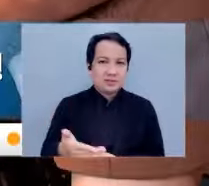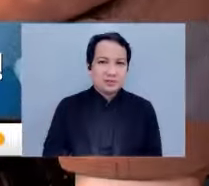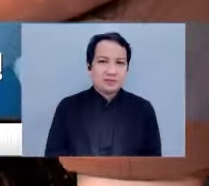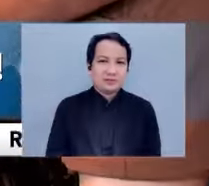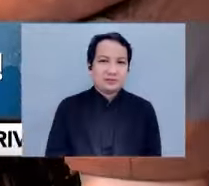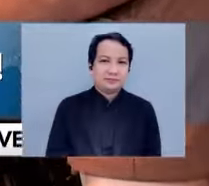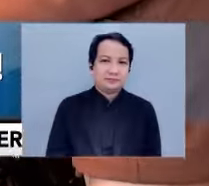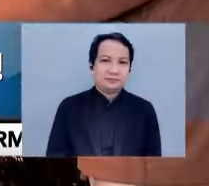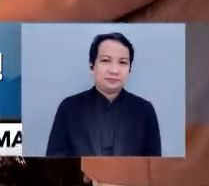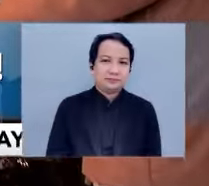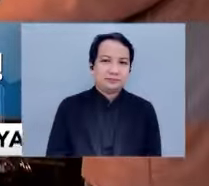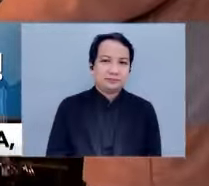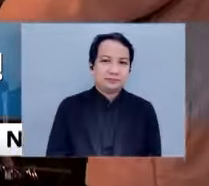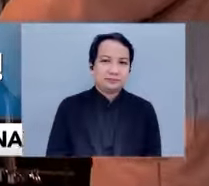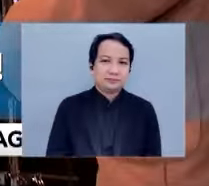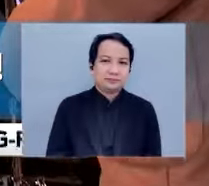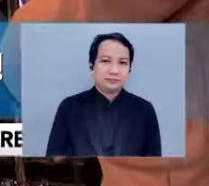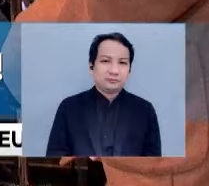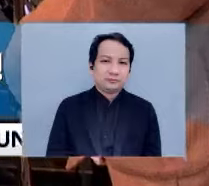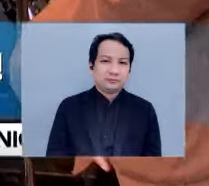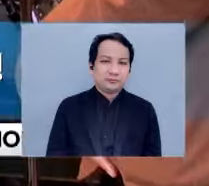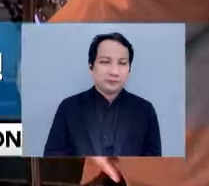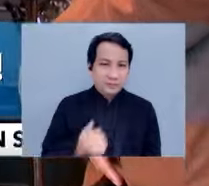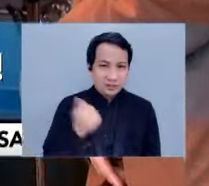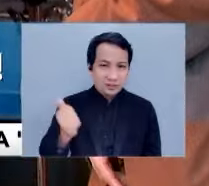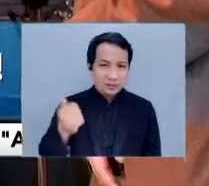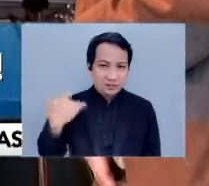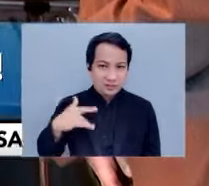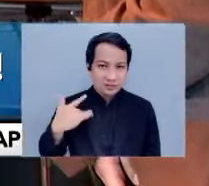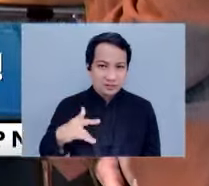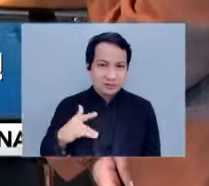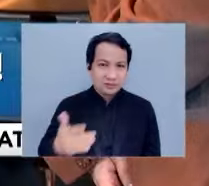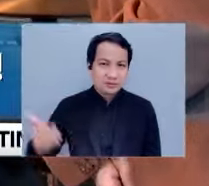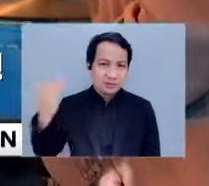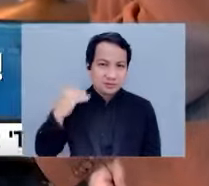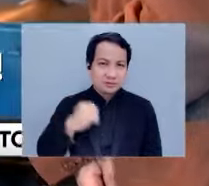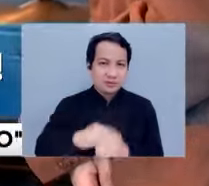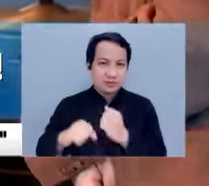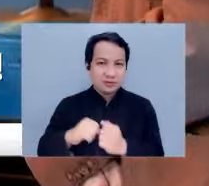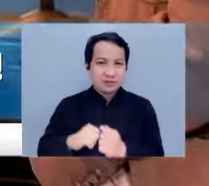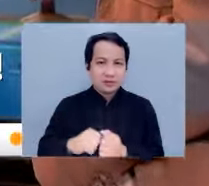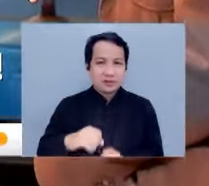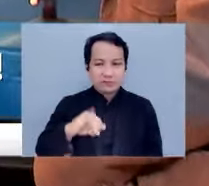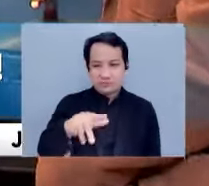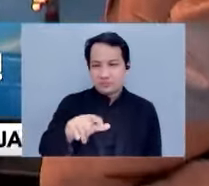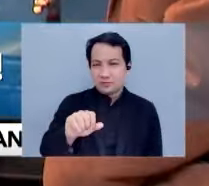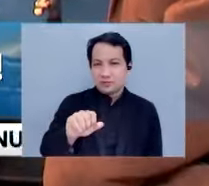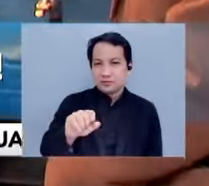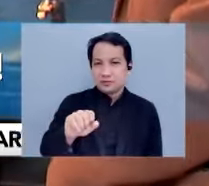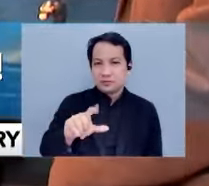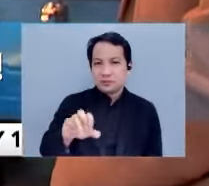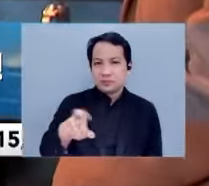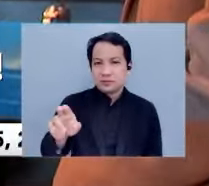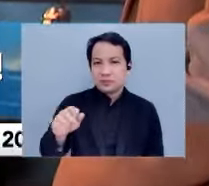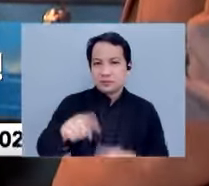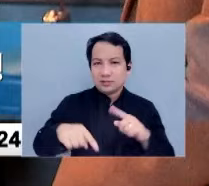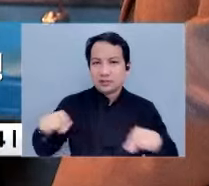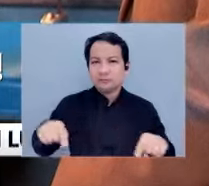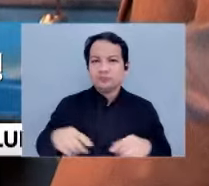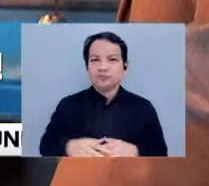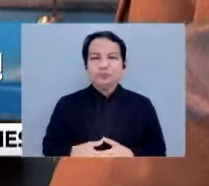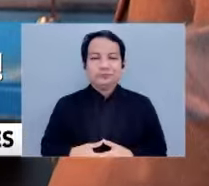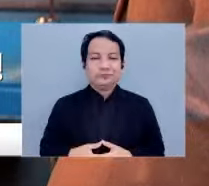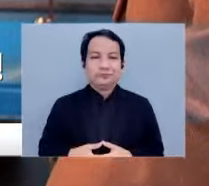We've also worked with other stylists in the past years like si Jayla Sara and others. Kasi ano po,